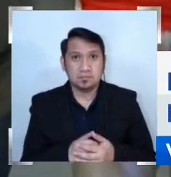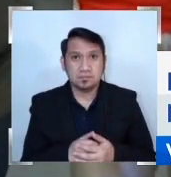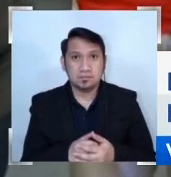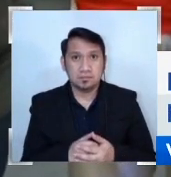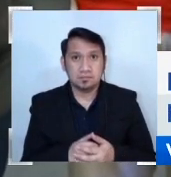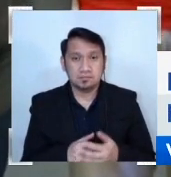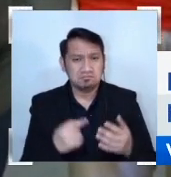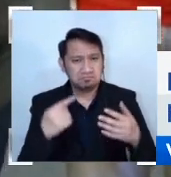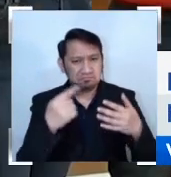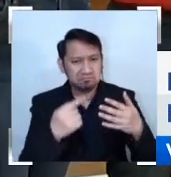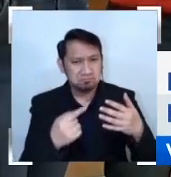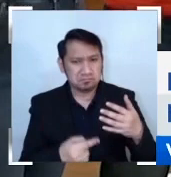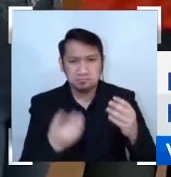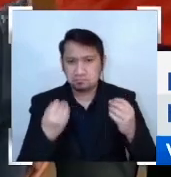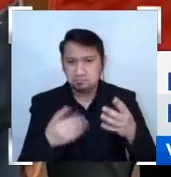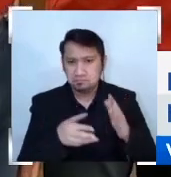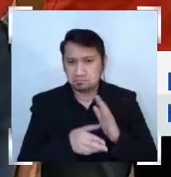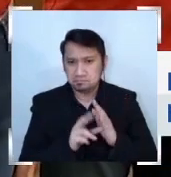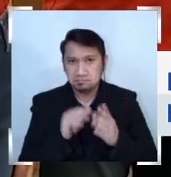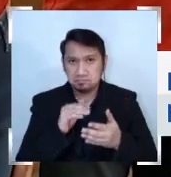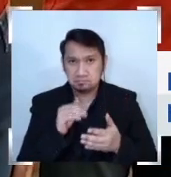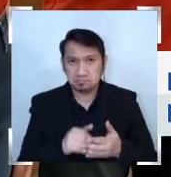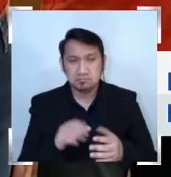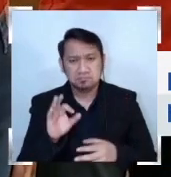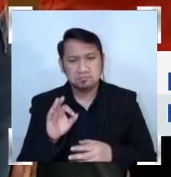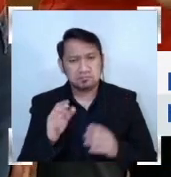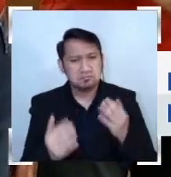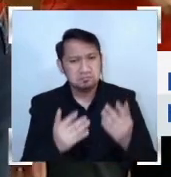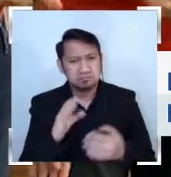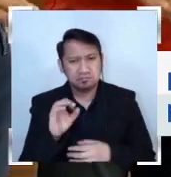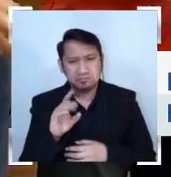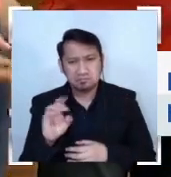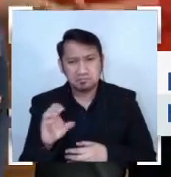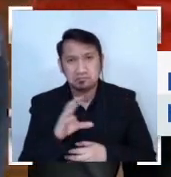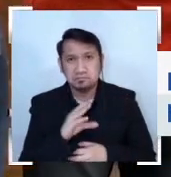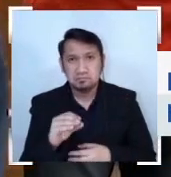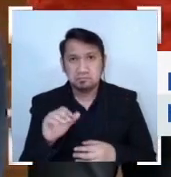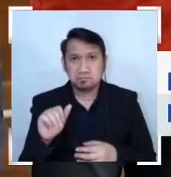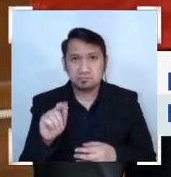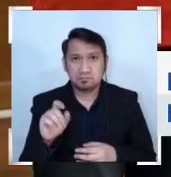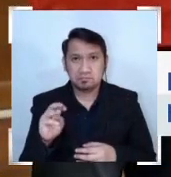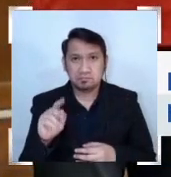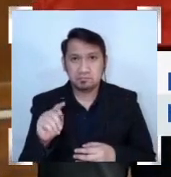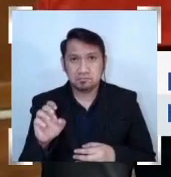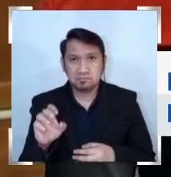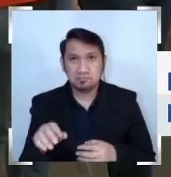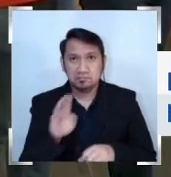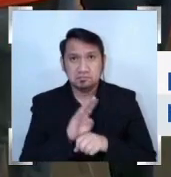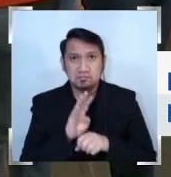School Board Provision, Fire Code, pati na ang pag-automate ng business permits